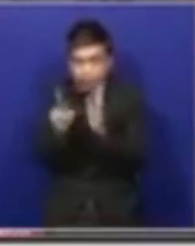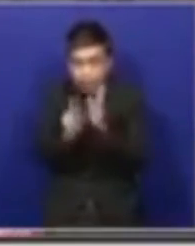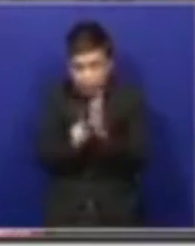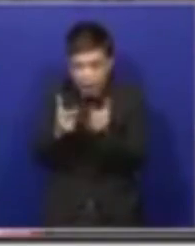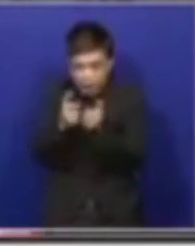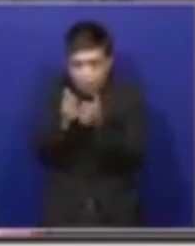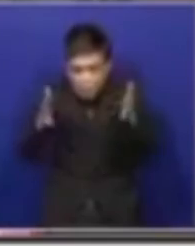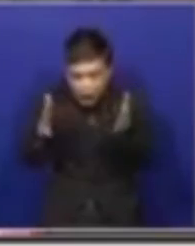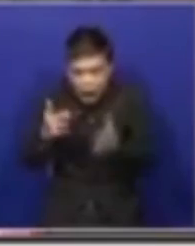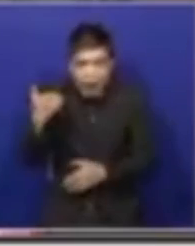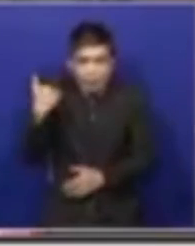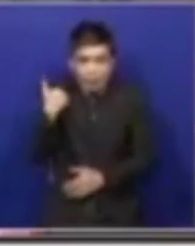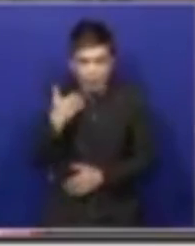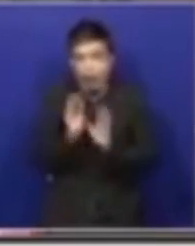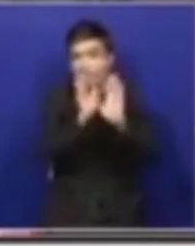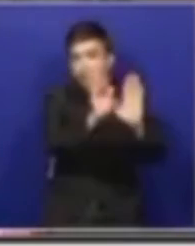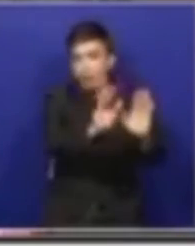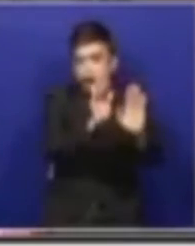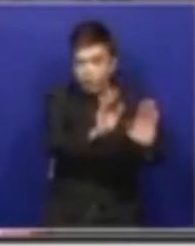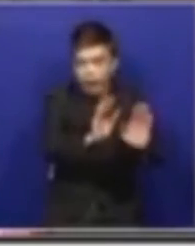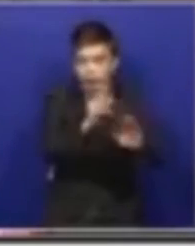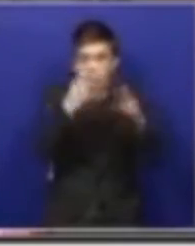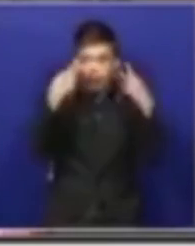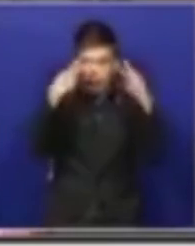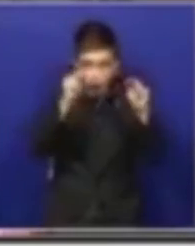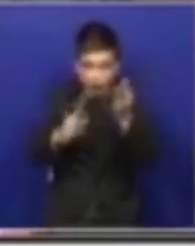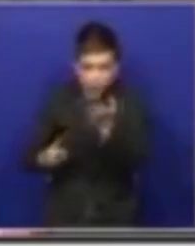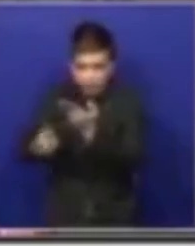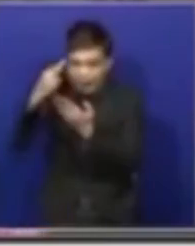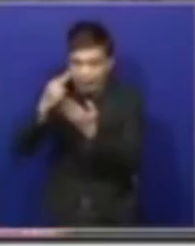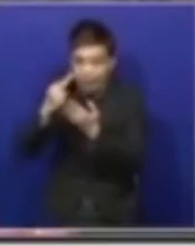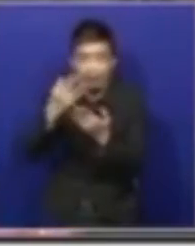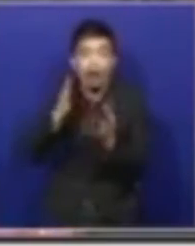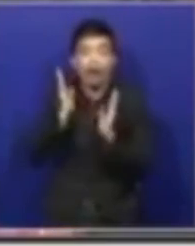ก็ฝากท่านนายกเท่านั้นแหละครับเพราะเดี๋ยวกลัวท่านไปตัดงบเขาไม่มีเงินไปจับนะ